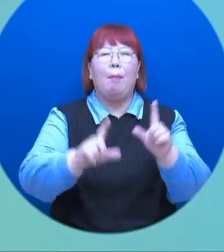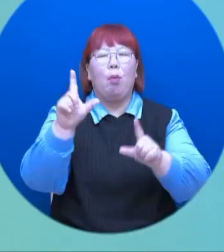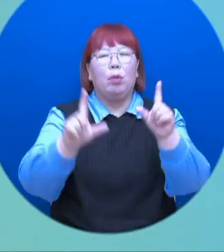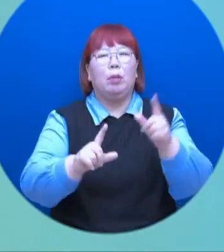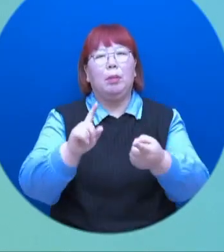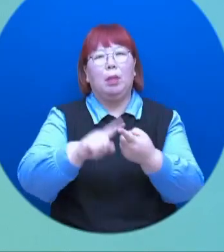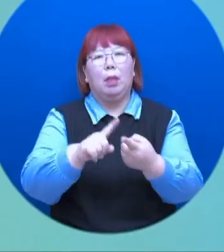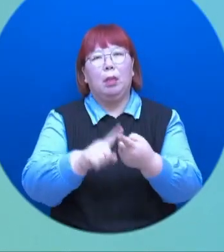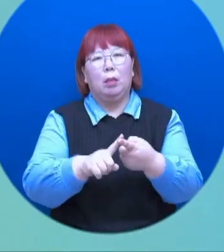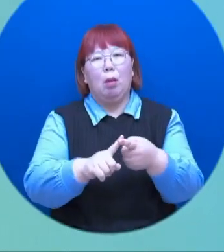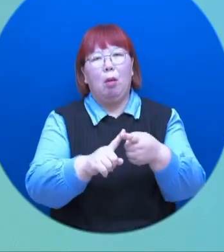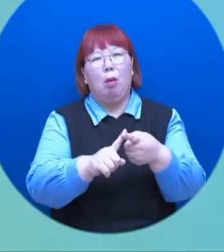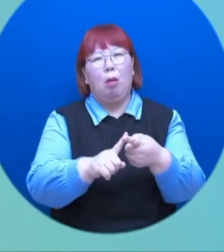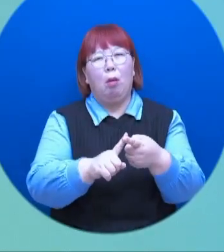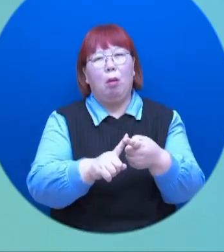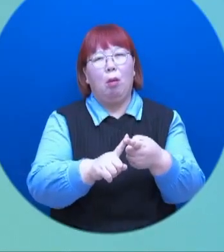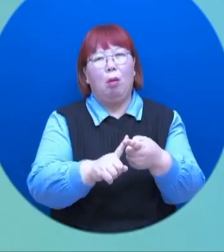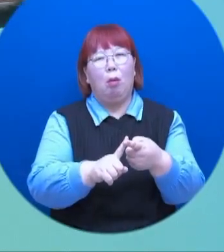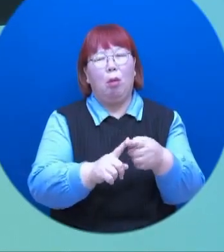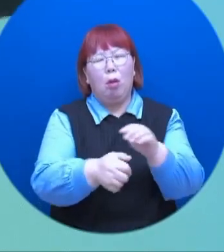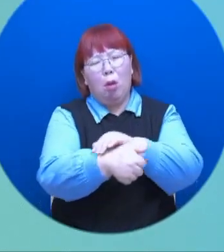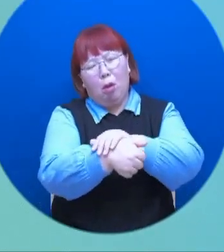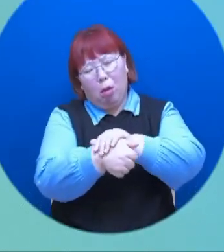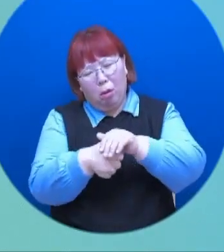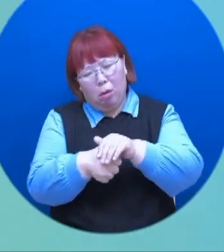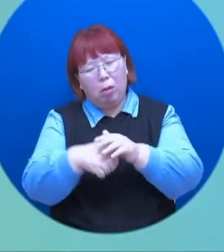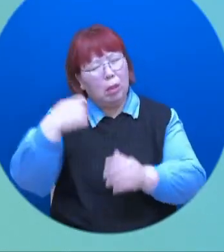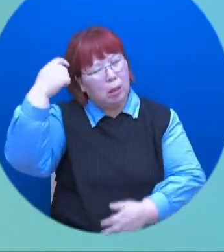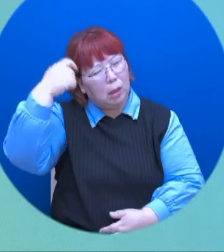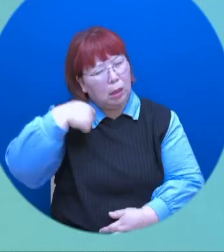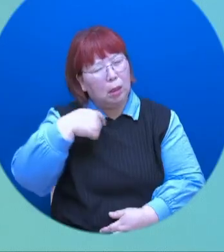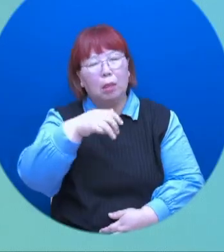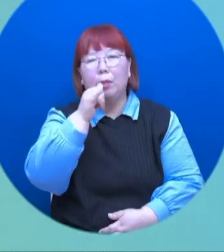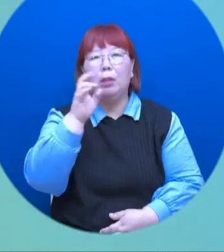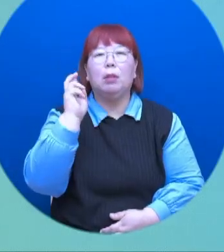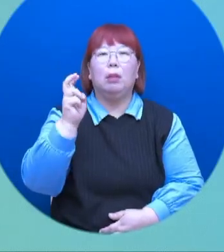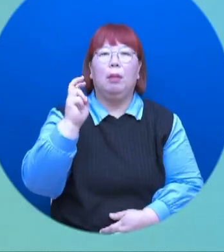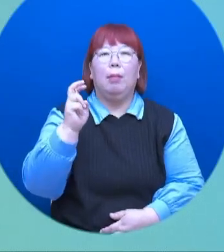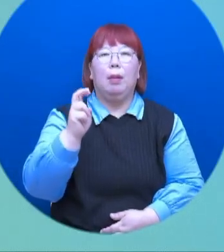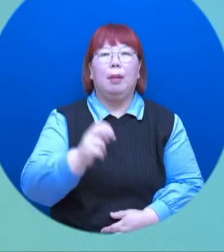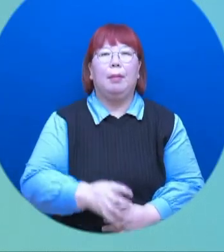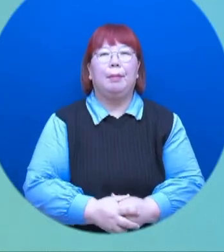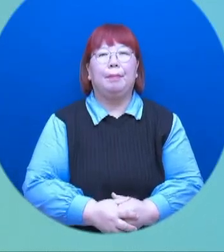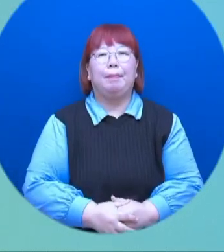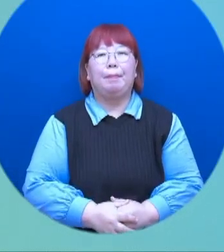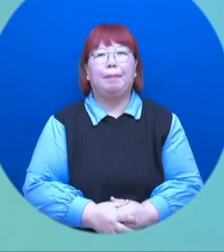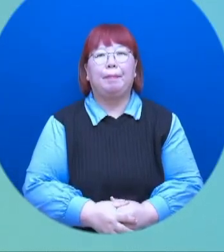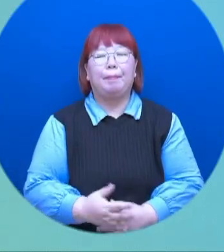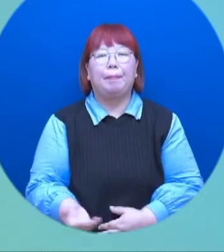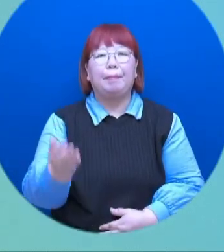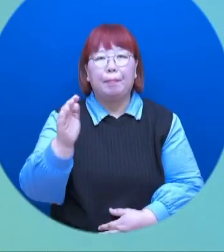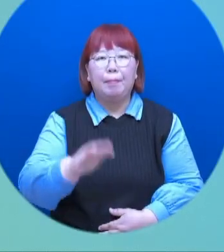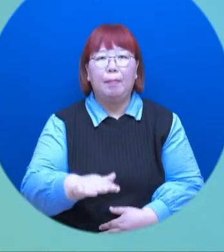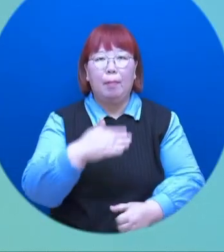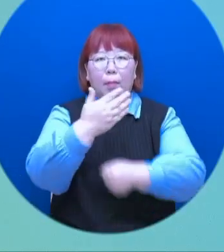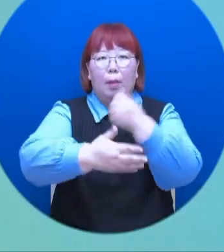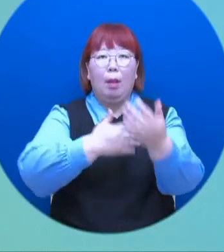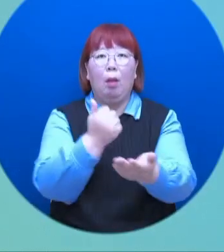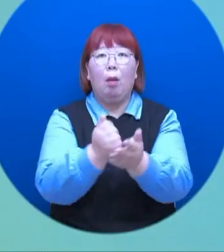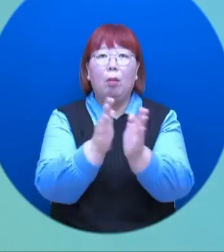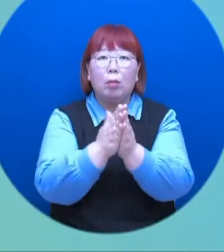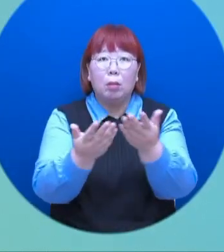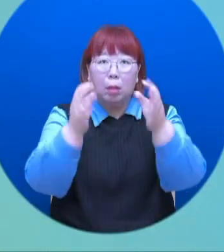있고 열등함과 우울함이 밀려올 수도 있는 현실이었다, 그런 얘기죠. 그런데 우리가 성경을 보면